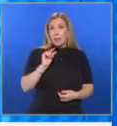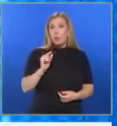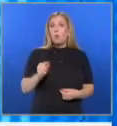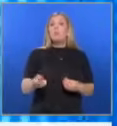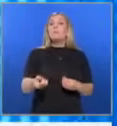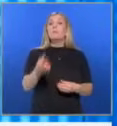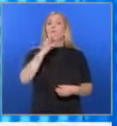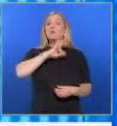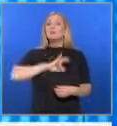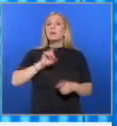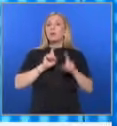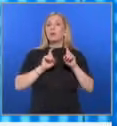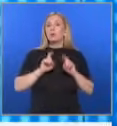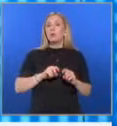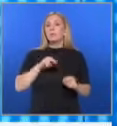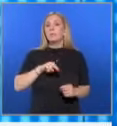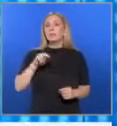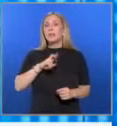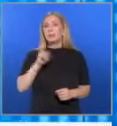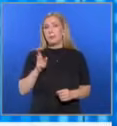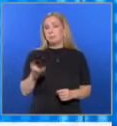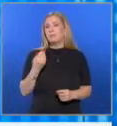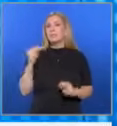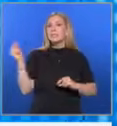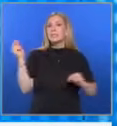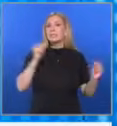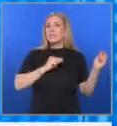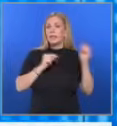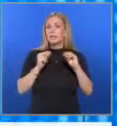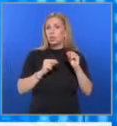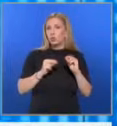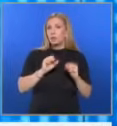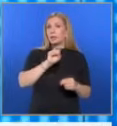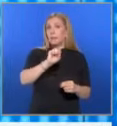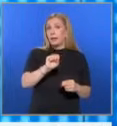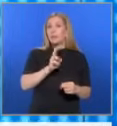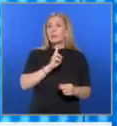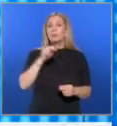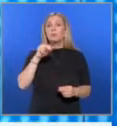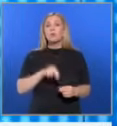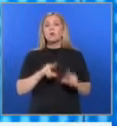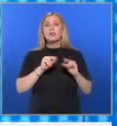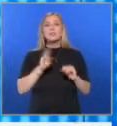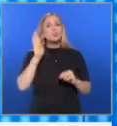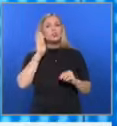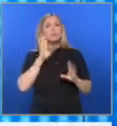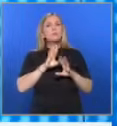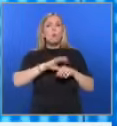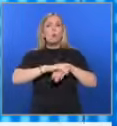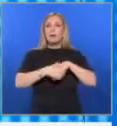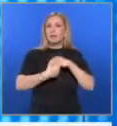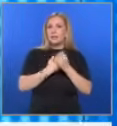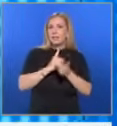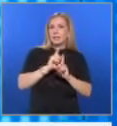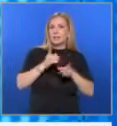по темата от ППДБ. Преди заседанието на парламентарната група, Кирил Петков заяви, че са чули много оправдания, за